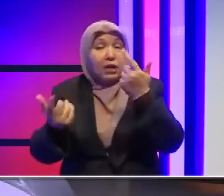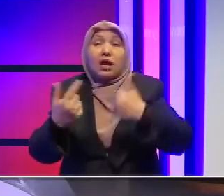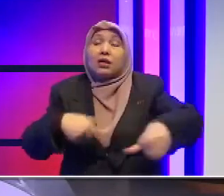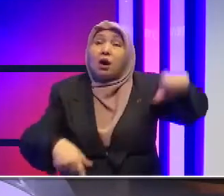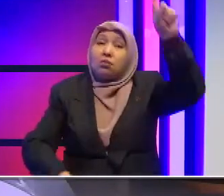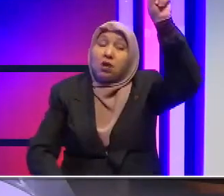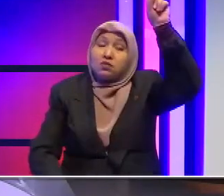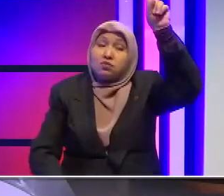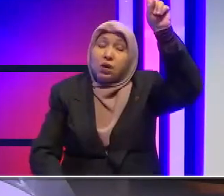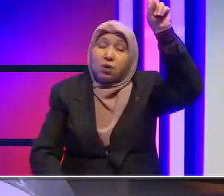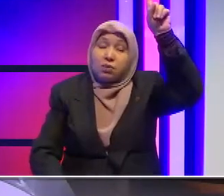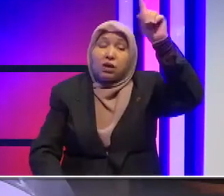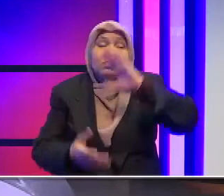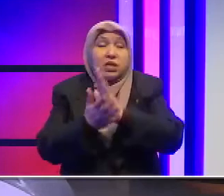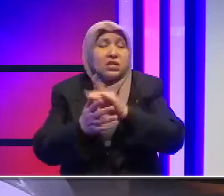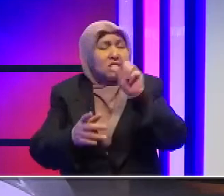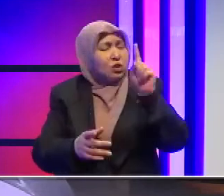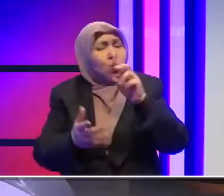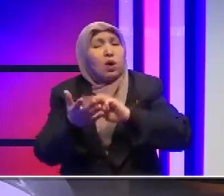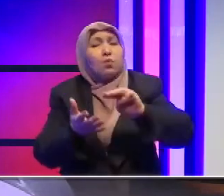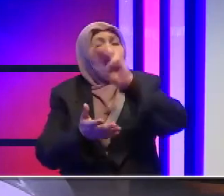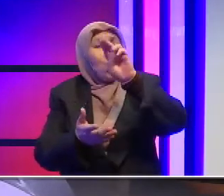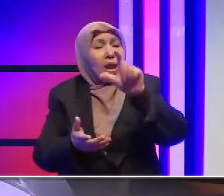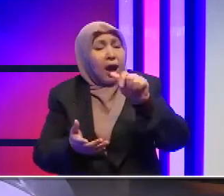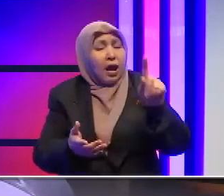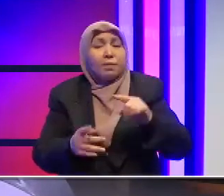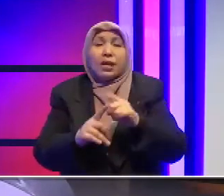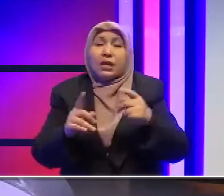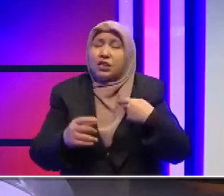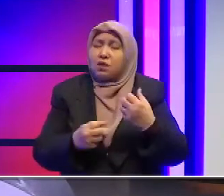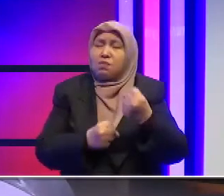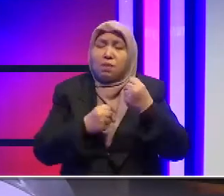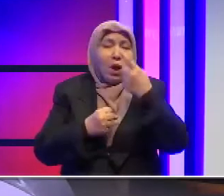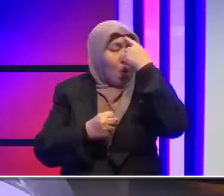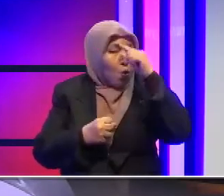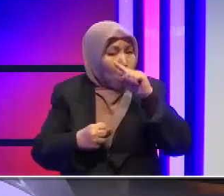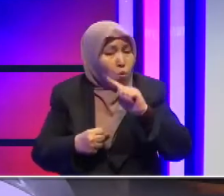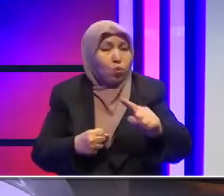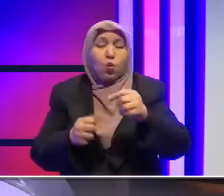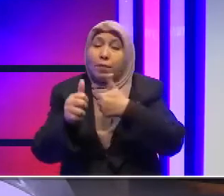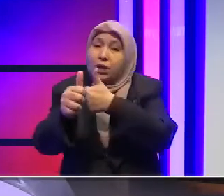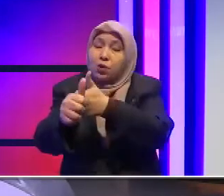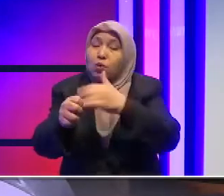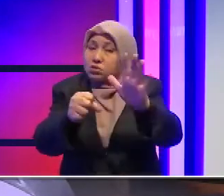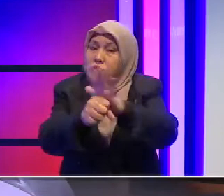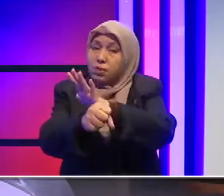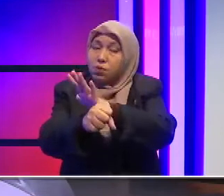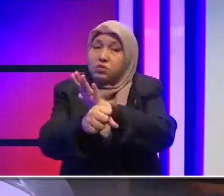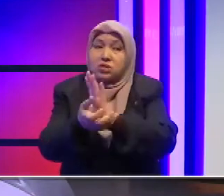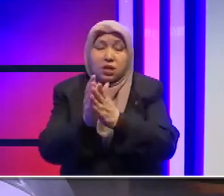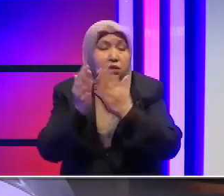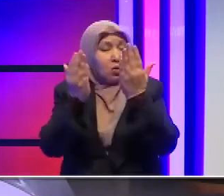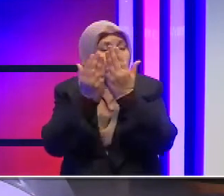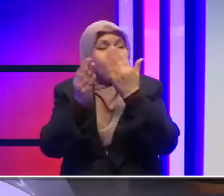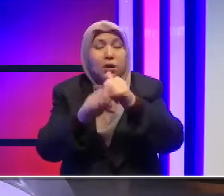Allah Subhanahu Wa Taala sebagai satu kemuliaan apabila kita berazam untuk mengikuti sepenuhnya. Jadi kita doa pada Allah